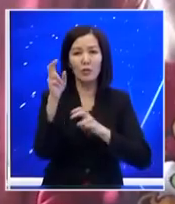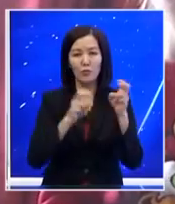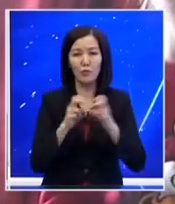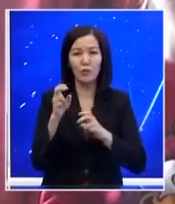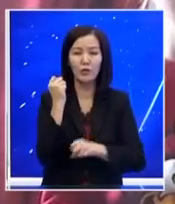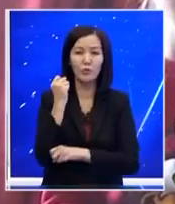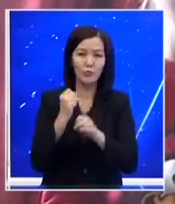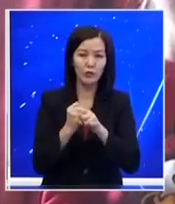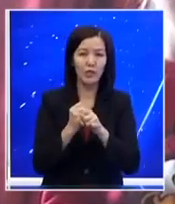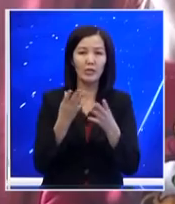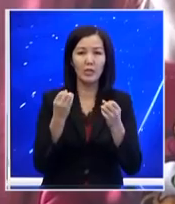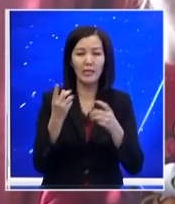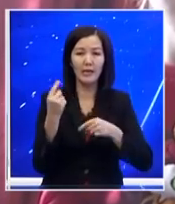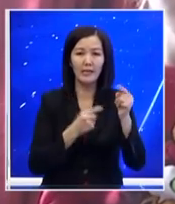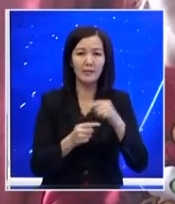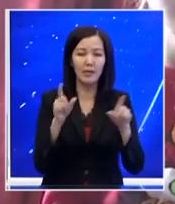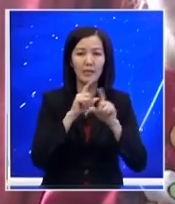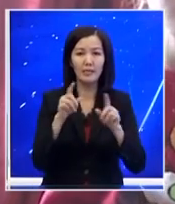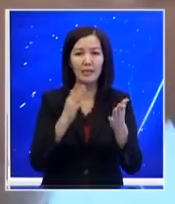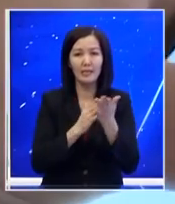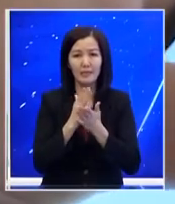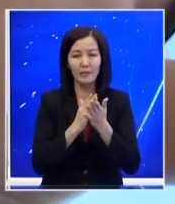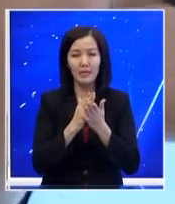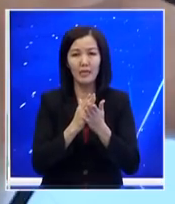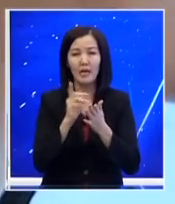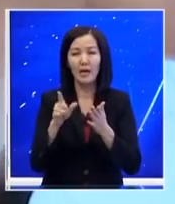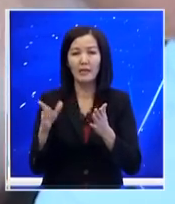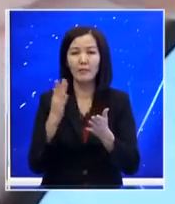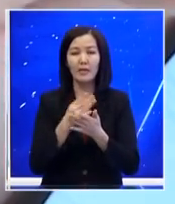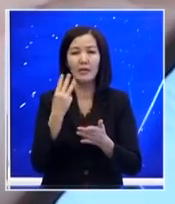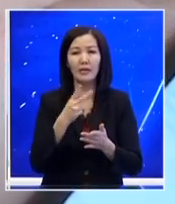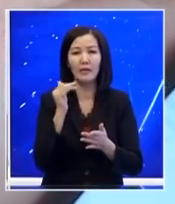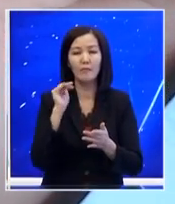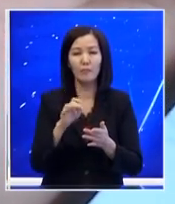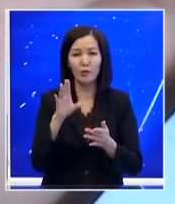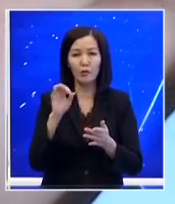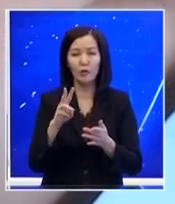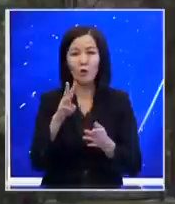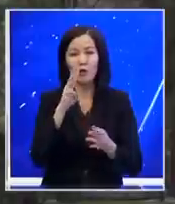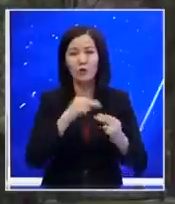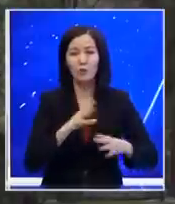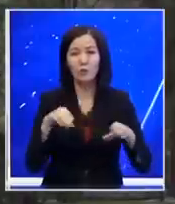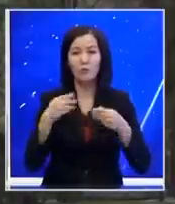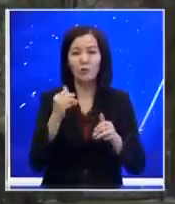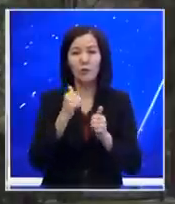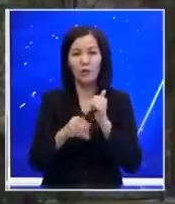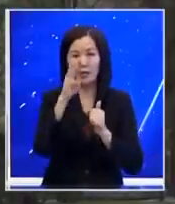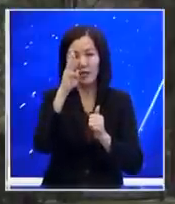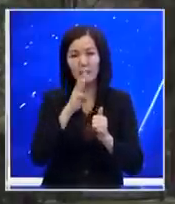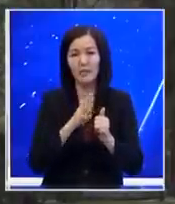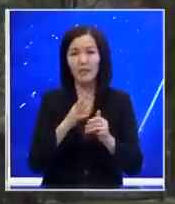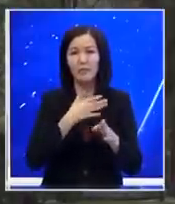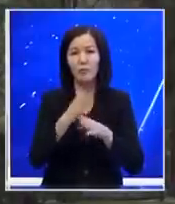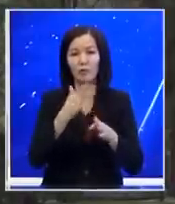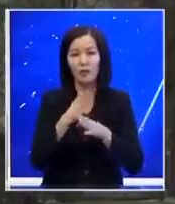орындарының еңбеккерлері және кәсіпкерлік нысандардың қызметкерлері де бар. 42500 оларға жұмыс берушінің ай сайын аударатын әлеуметтік